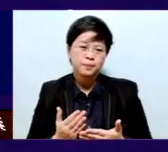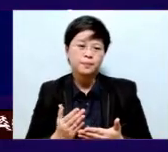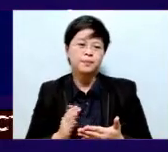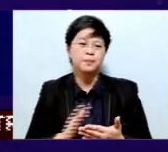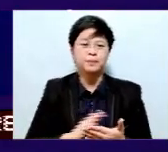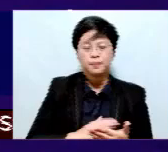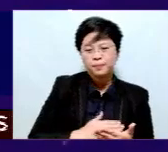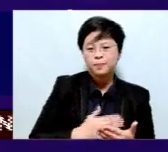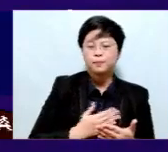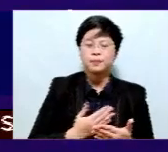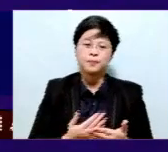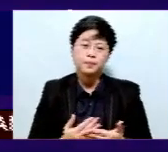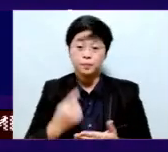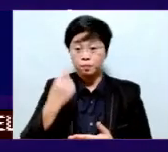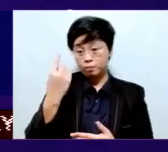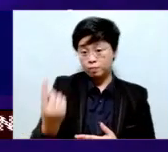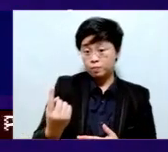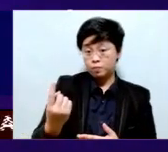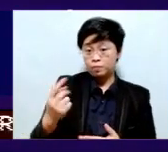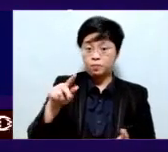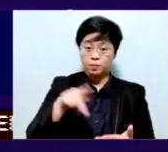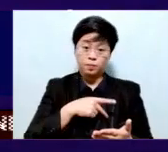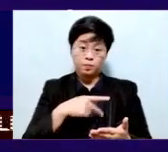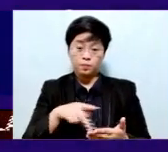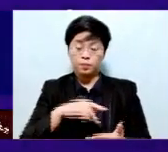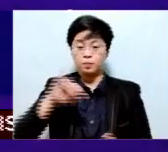May solo performance din si Nick ng Jealous.